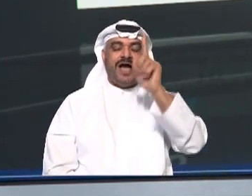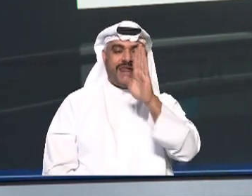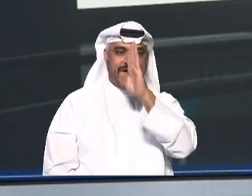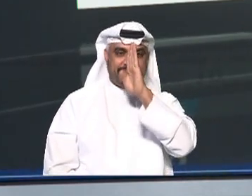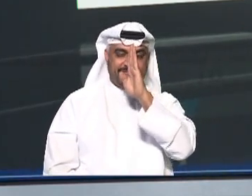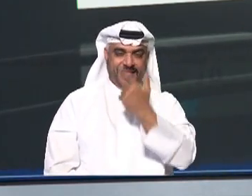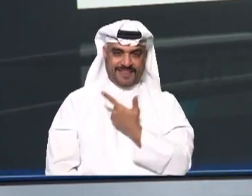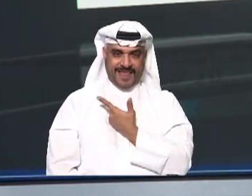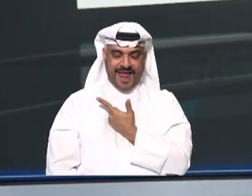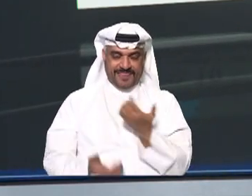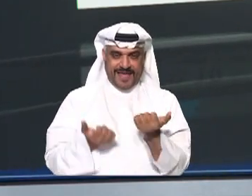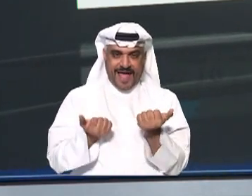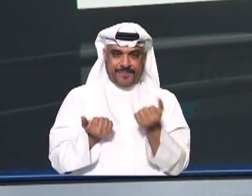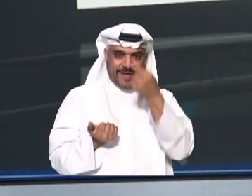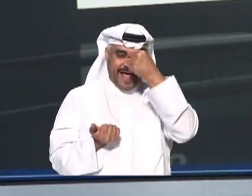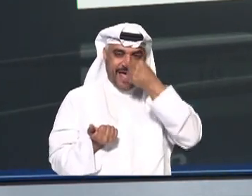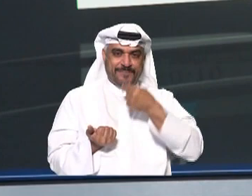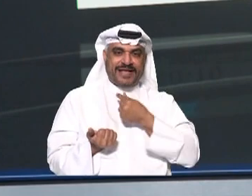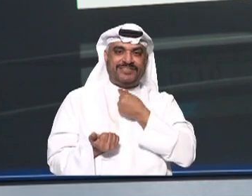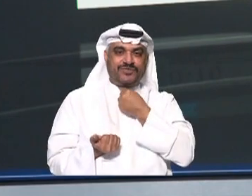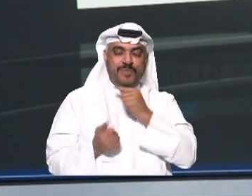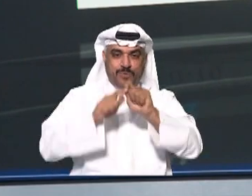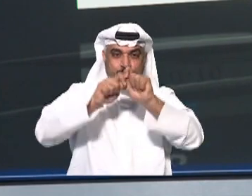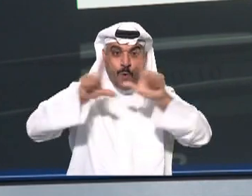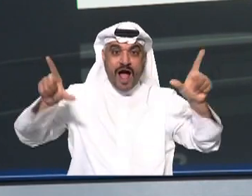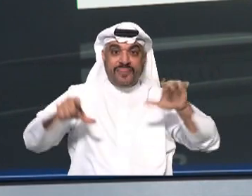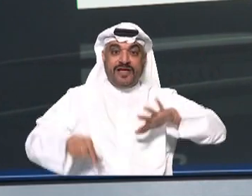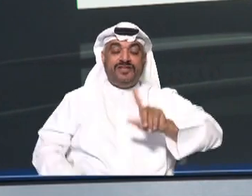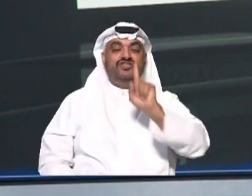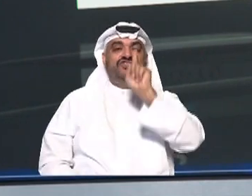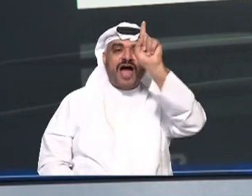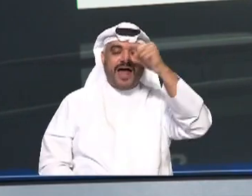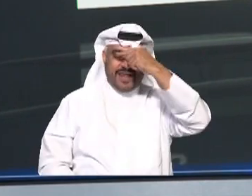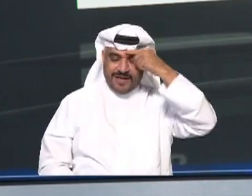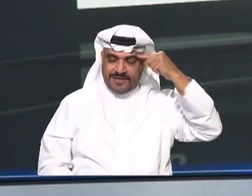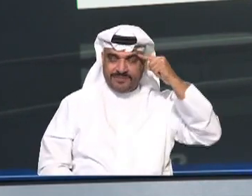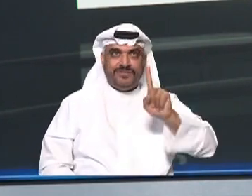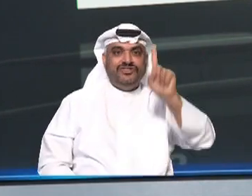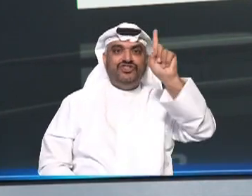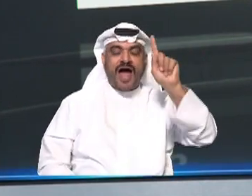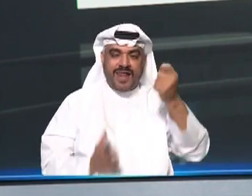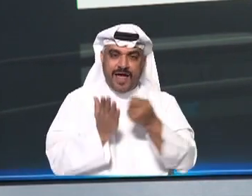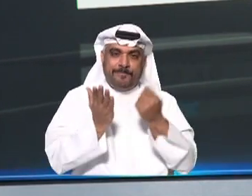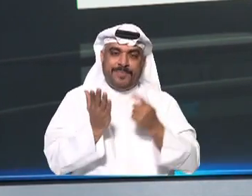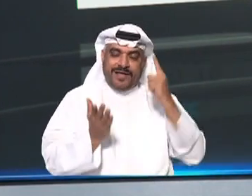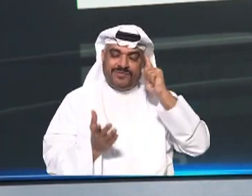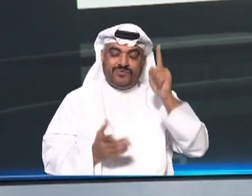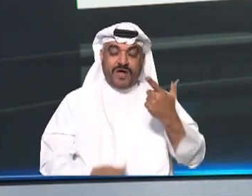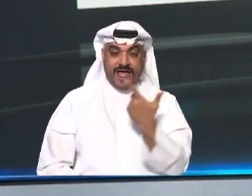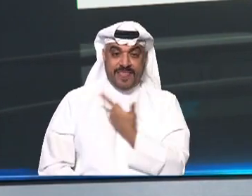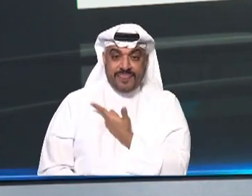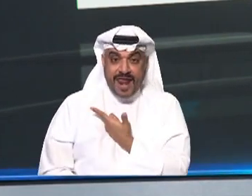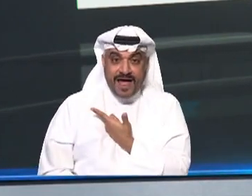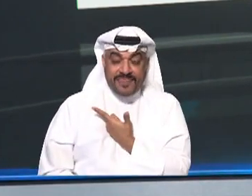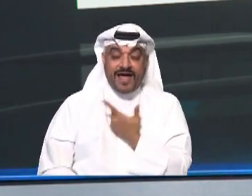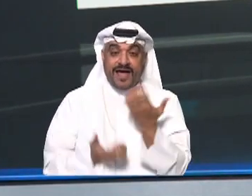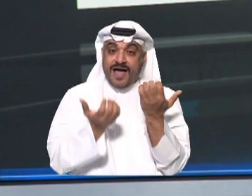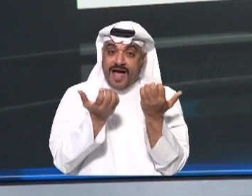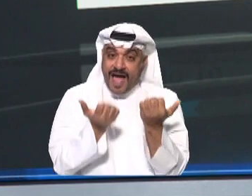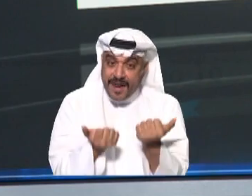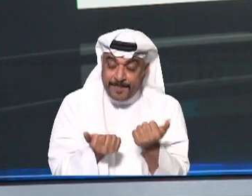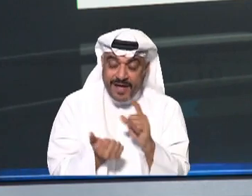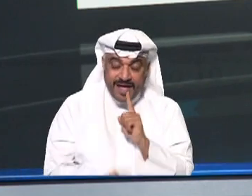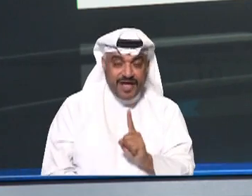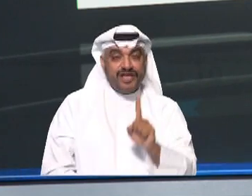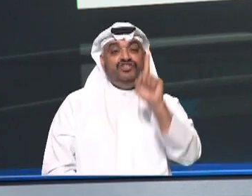غائمة جزئيا بمشيئة الله مع فرص لتكون السحب الممطرة خاصة في يوم الثلاثاء والأربعاء، هناك تكونات بعض